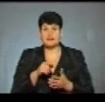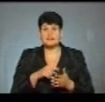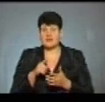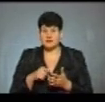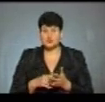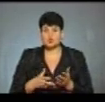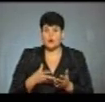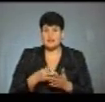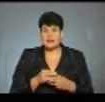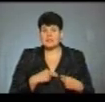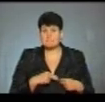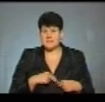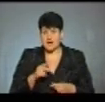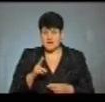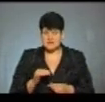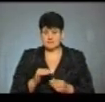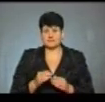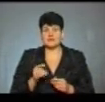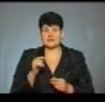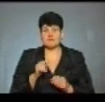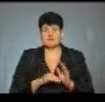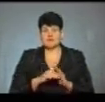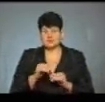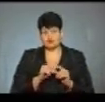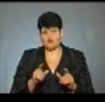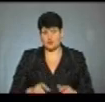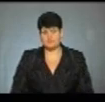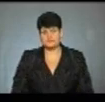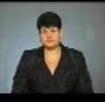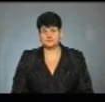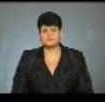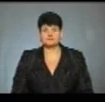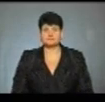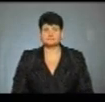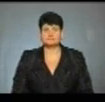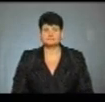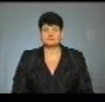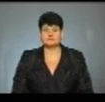щодо оплати праці і вищої працівників вищої школи.